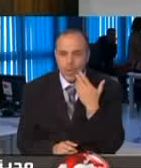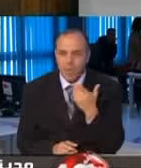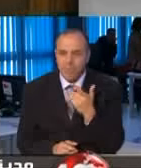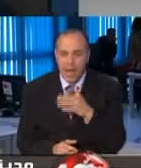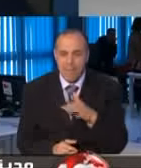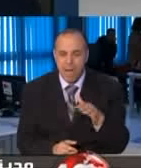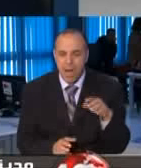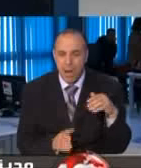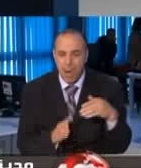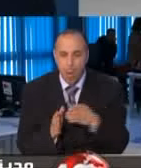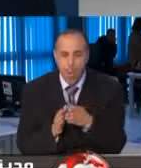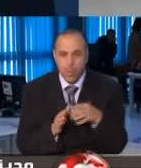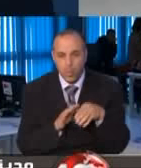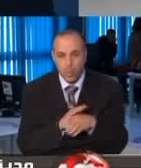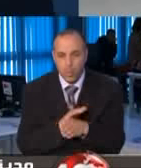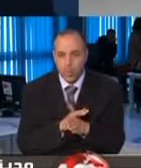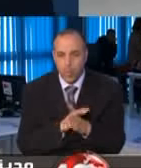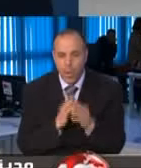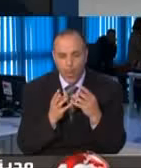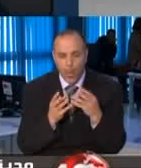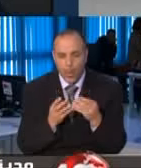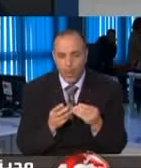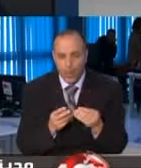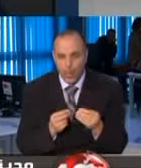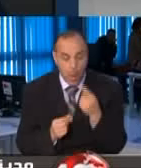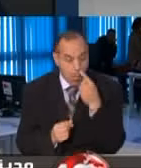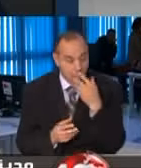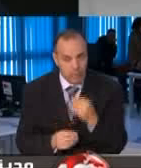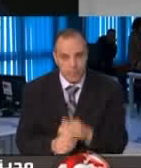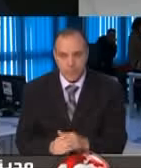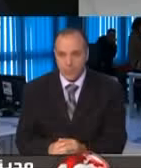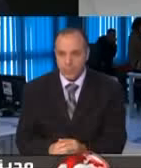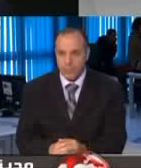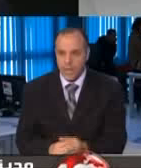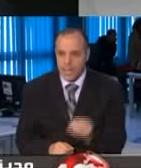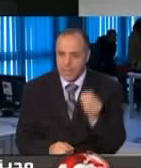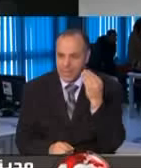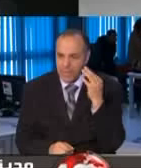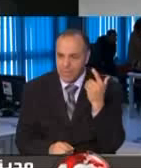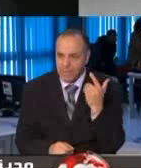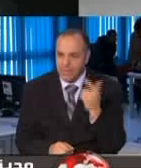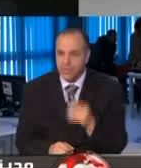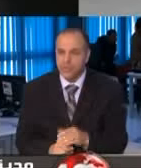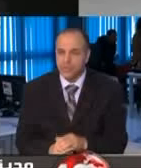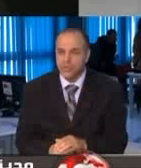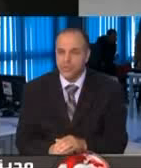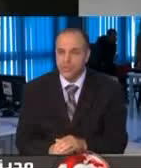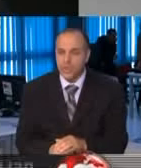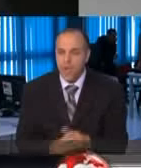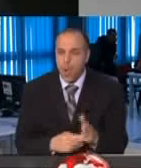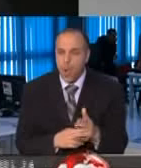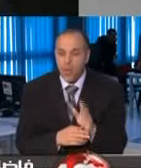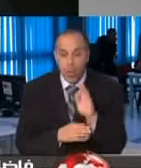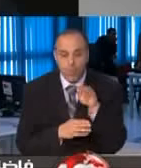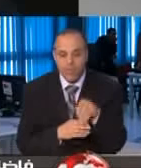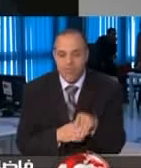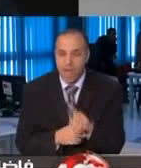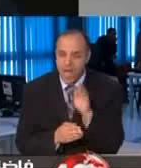البحرية التي أضحى الانقراض يهدد وجودها. علمت كيفاش نميز الحوت والدفع